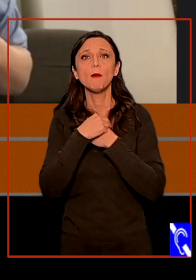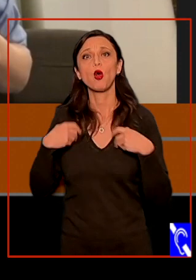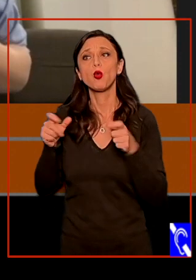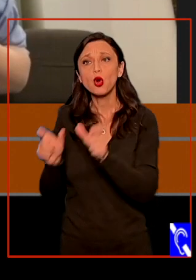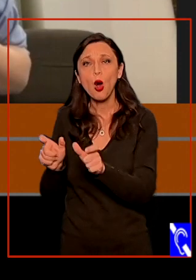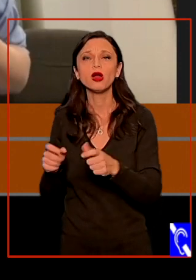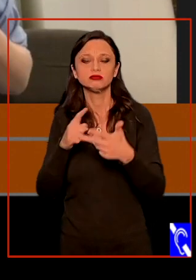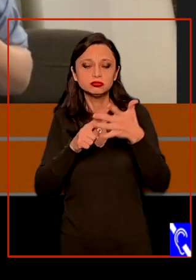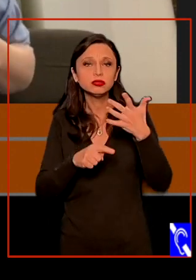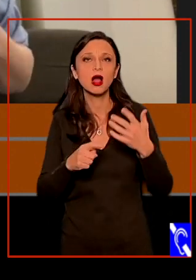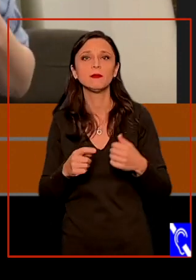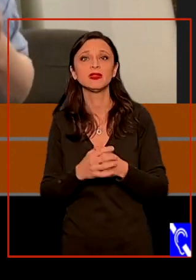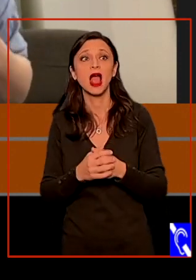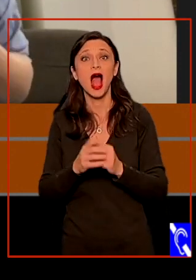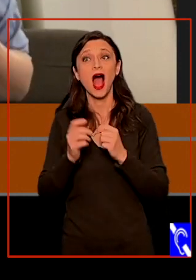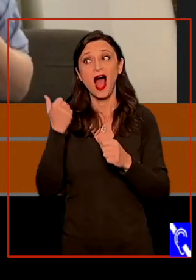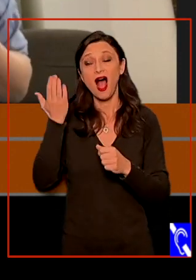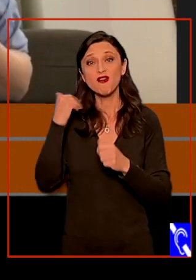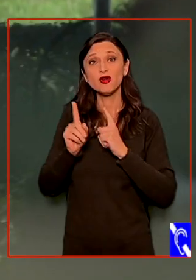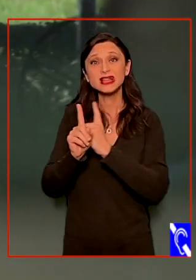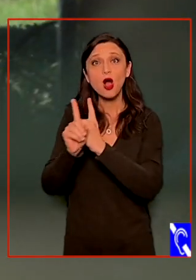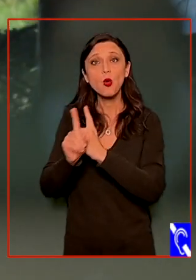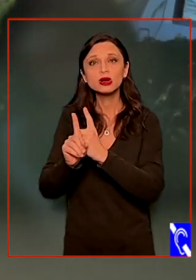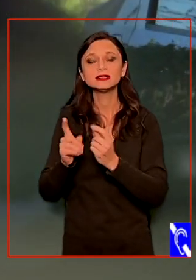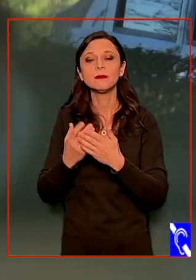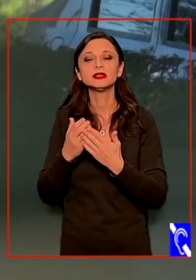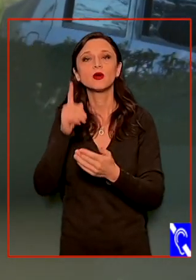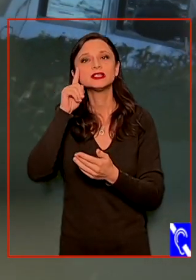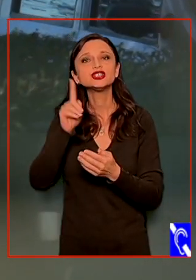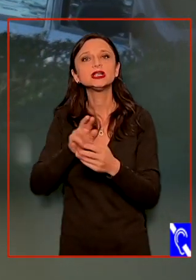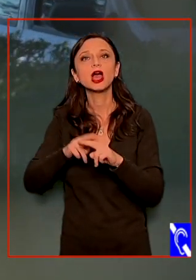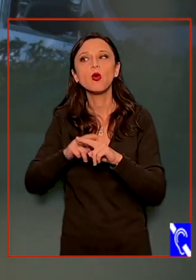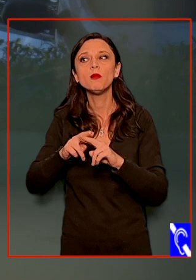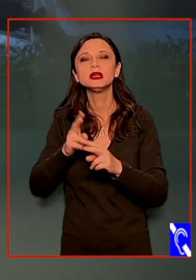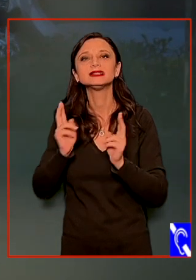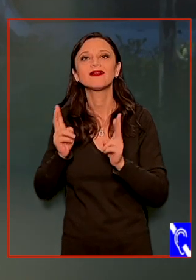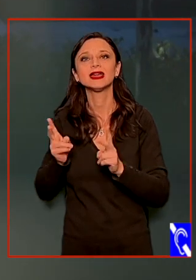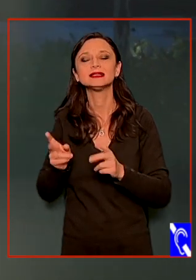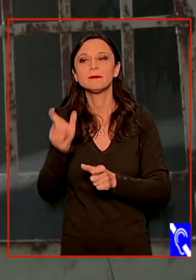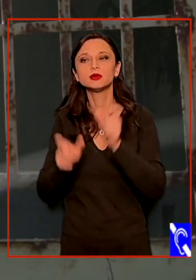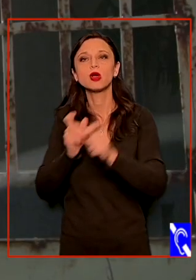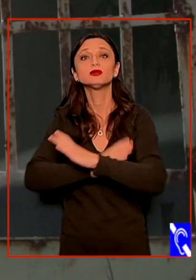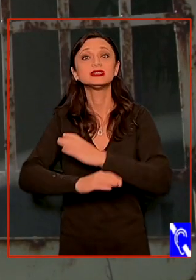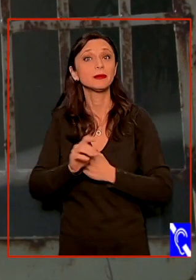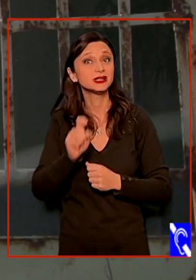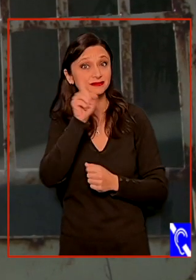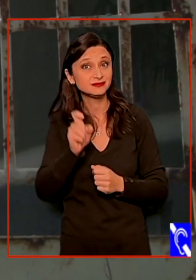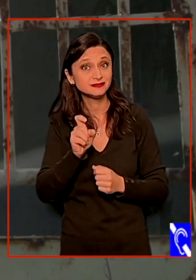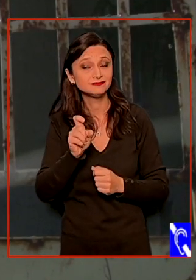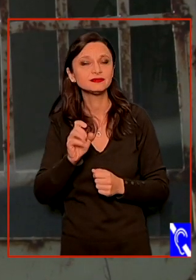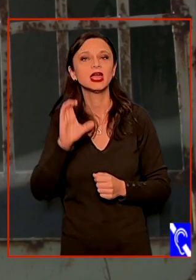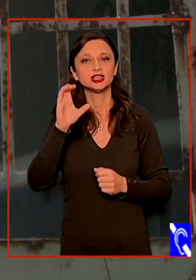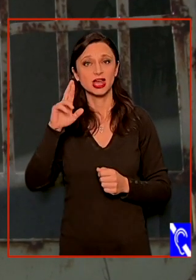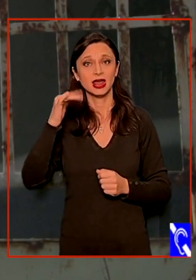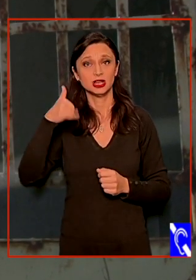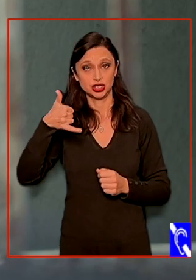care trebuie să-ți adaptezi procedurile. Pentru că ce se întâmplă? Centrul de Resurse Juridice, în mai puțin de un